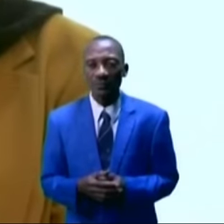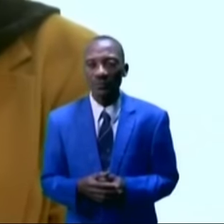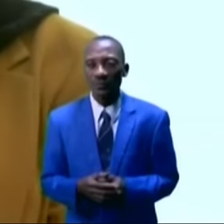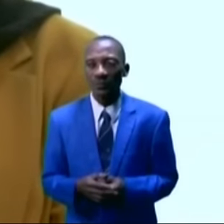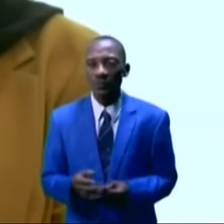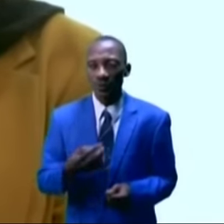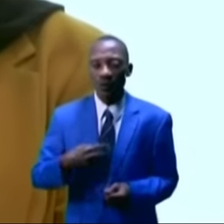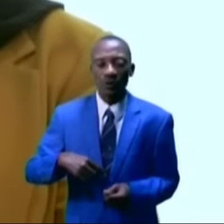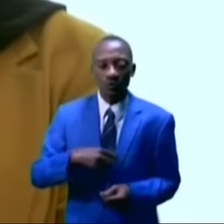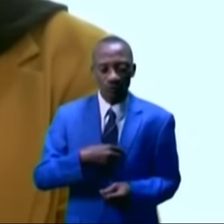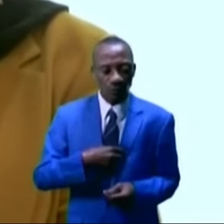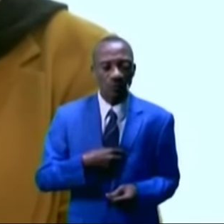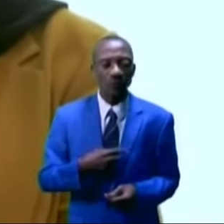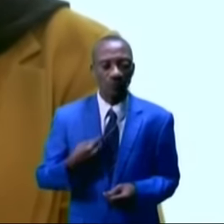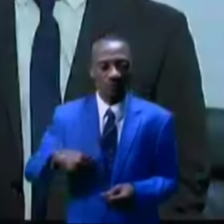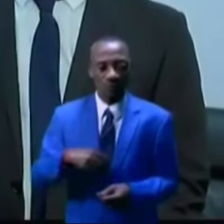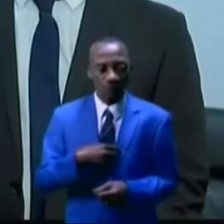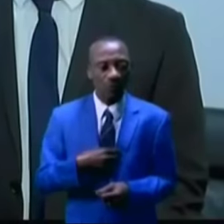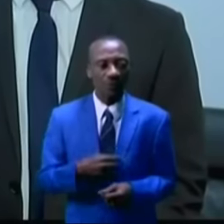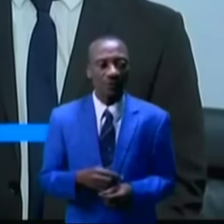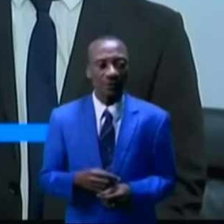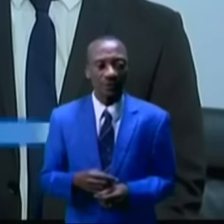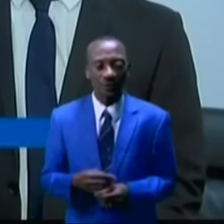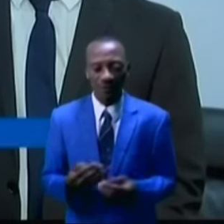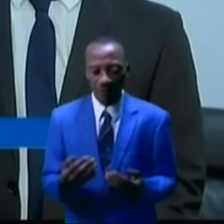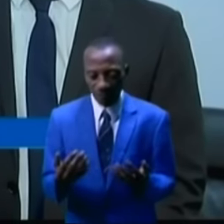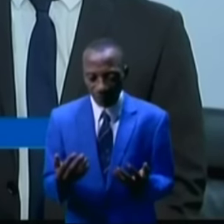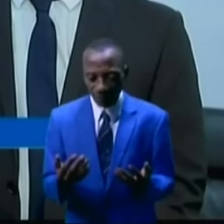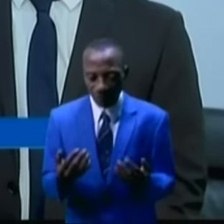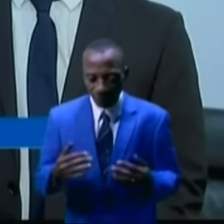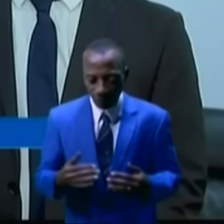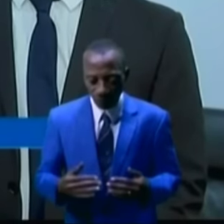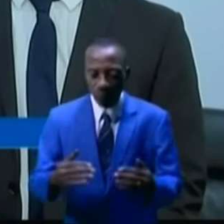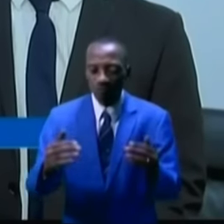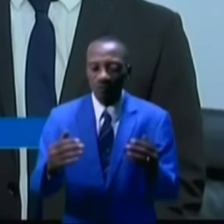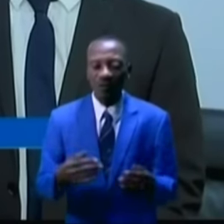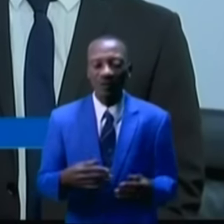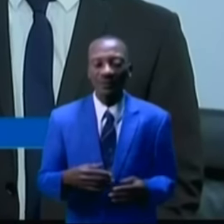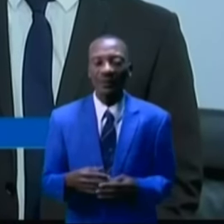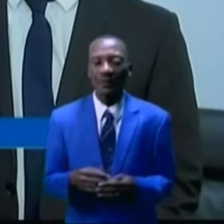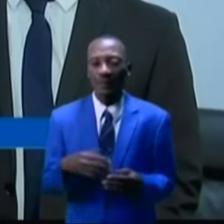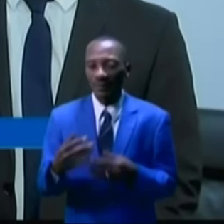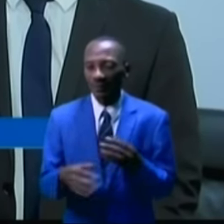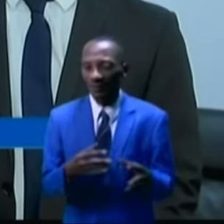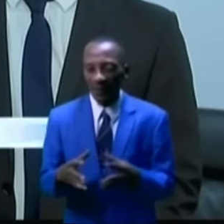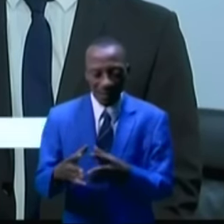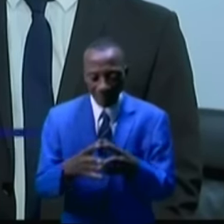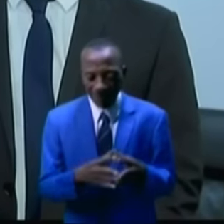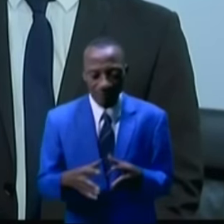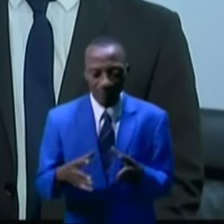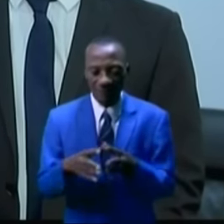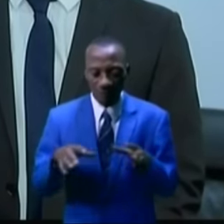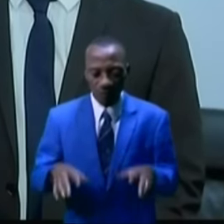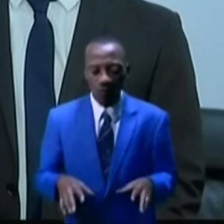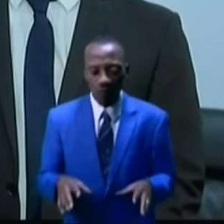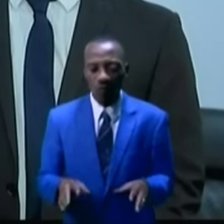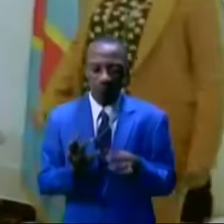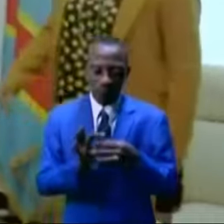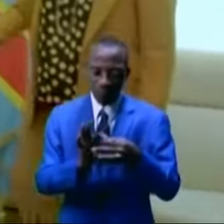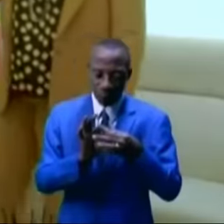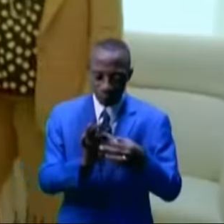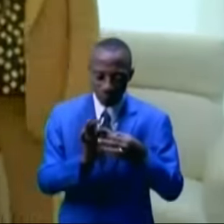jusqu'à l'énergie, l'agriculture et l'industrie. Donc on est convenu de travailler